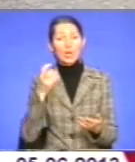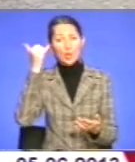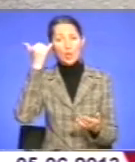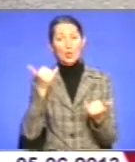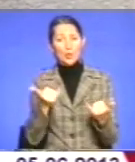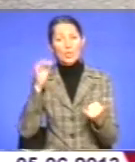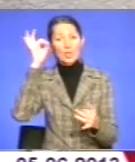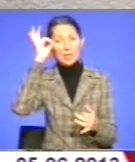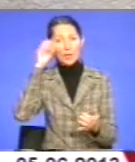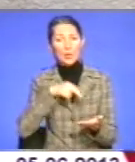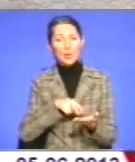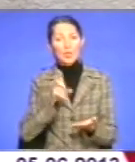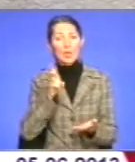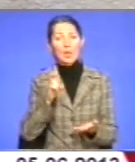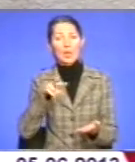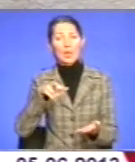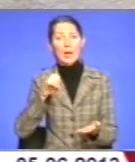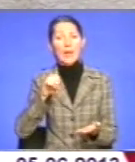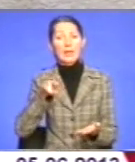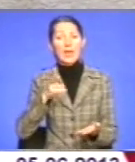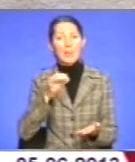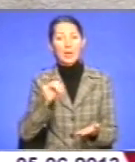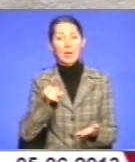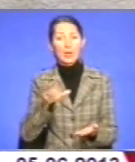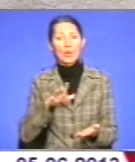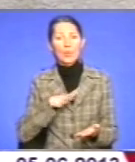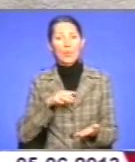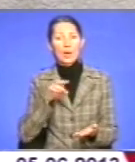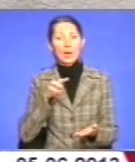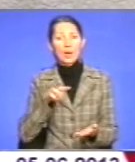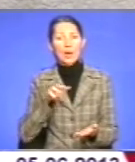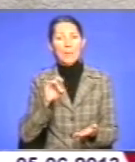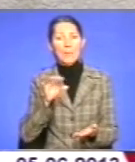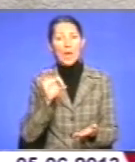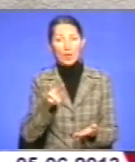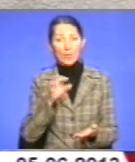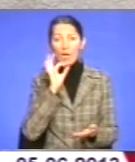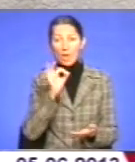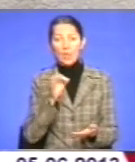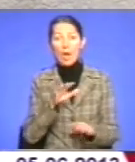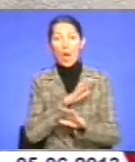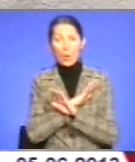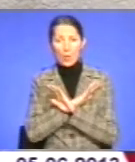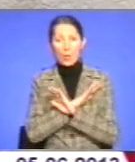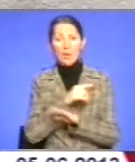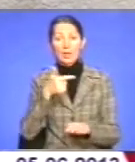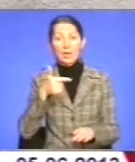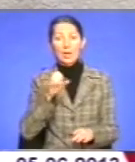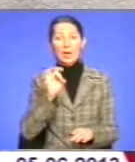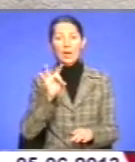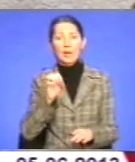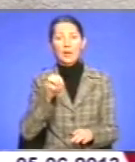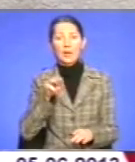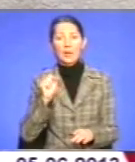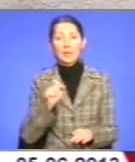заходить Богдан Левке, він тоді був мером. І каже, помер Герета. Ну, щось воно